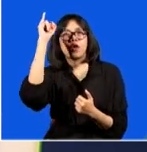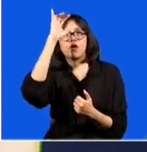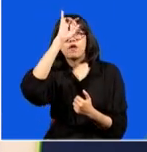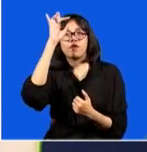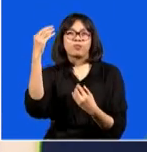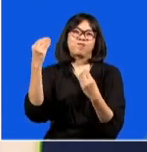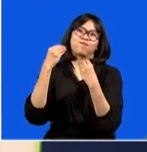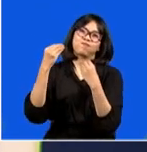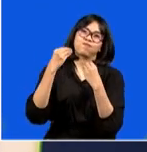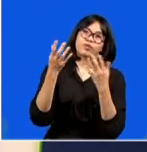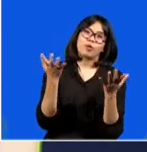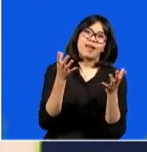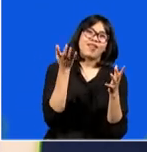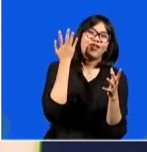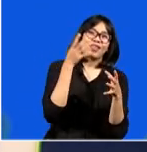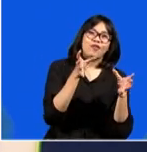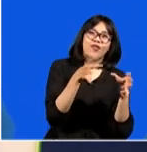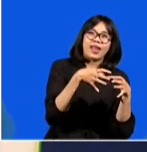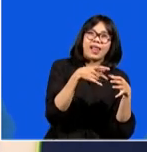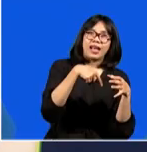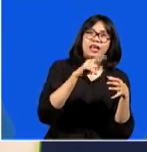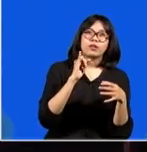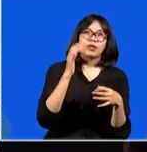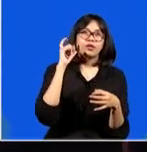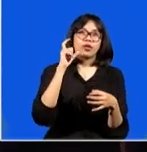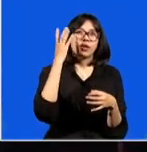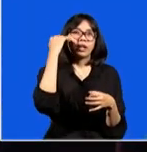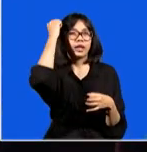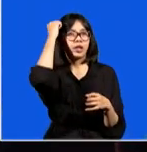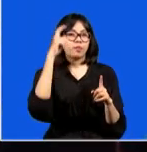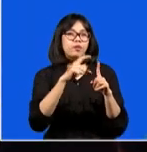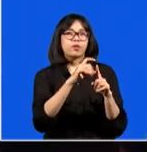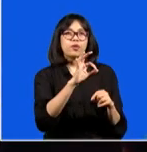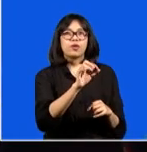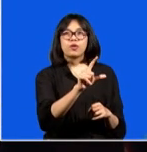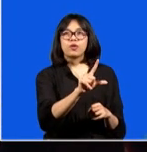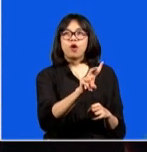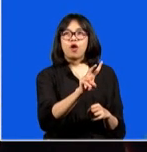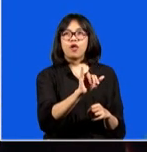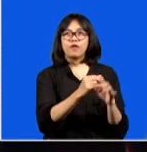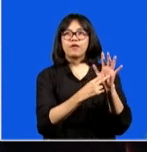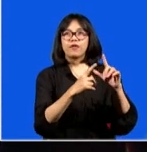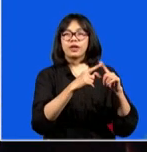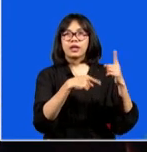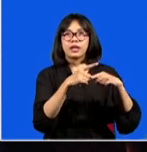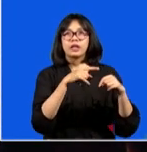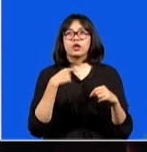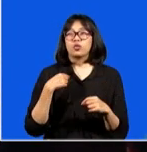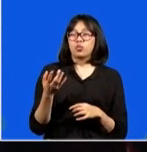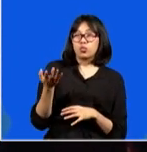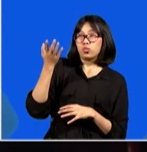kelas karena seperti Ibu dolfina ceritakan tadi dulu saya sering sekali diberikan tugas